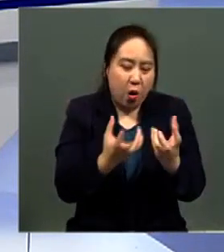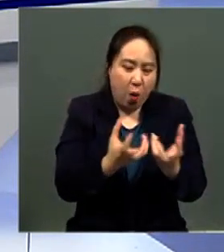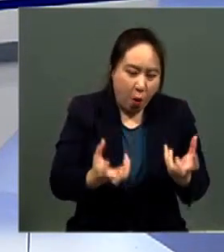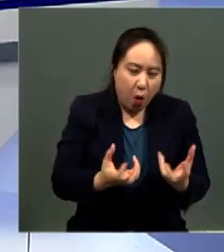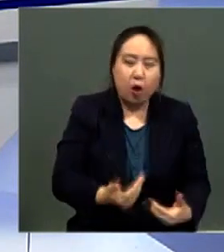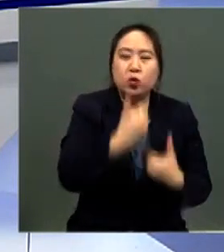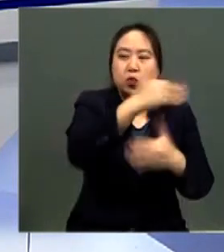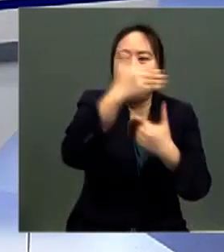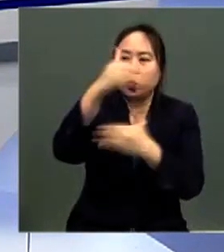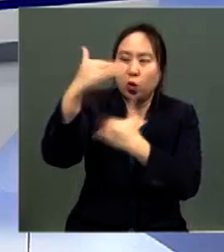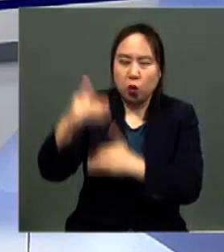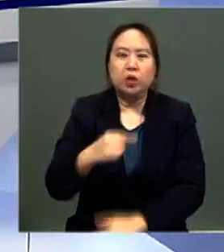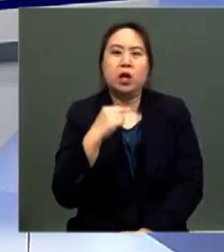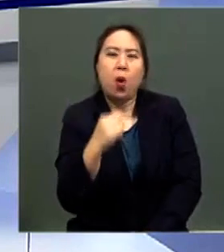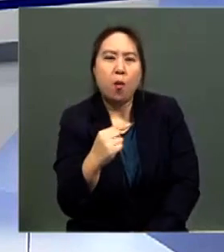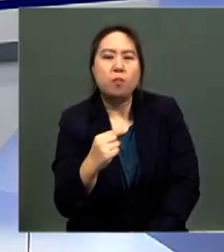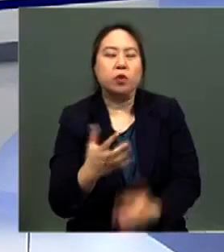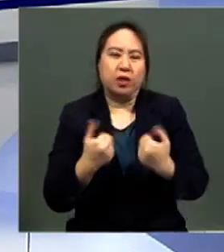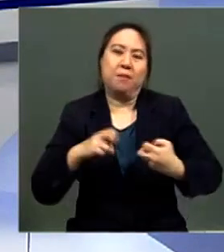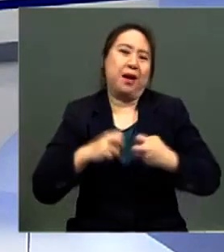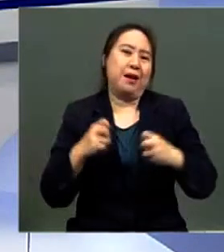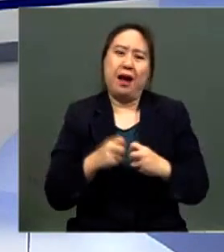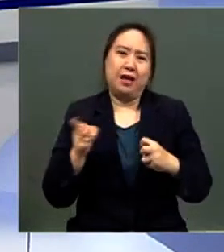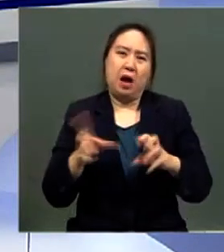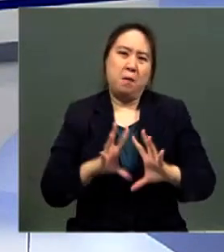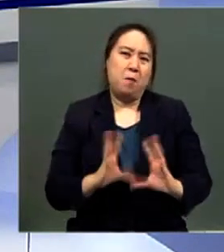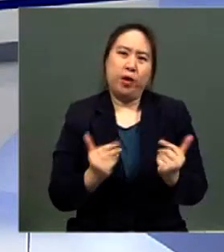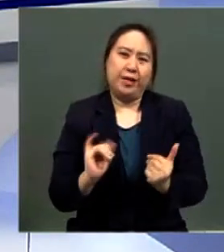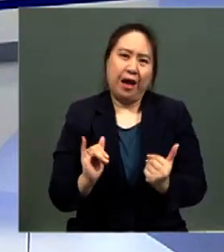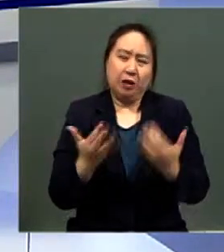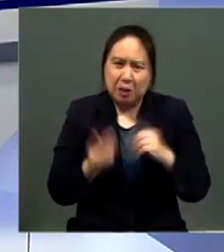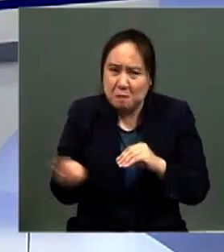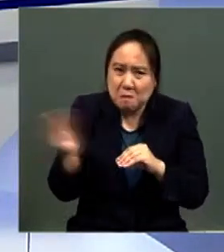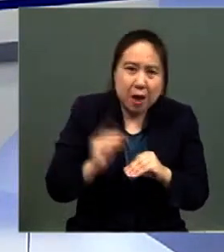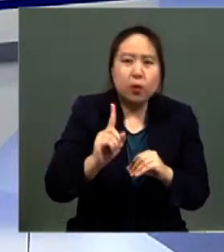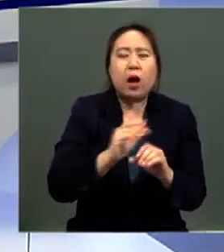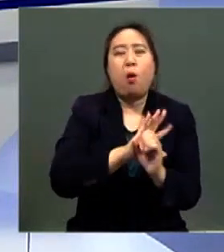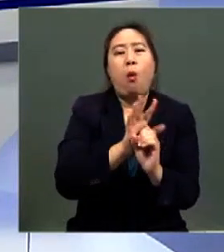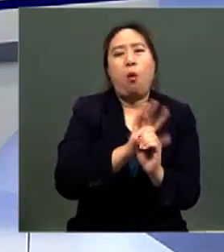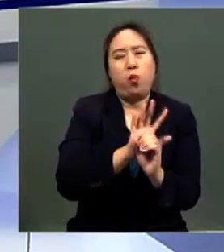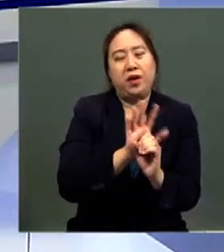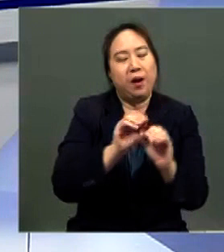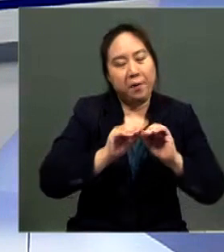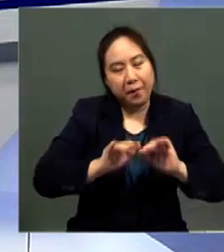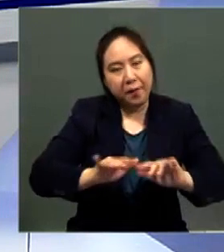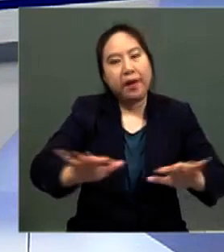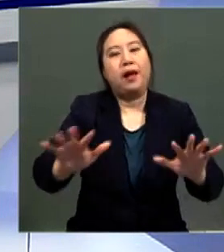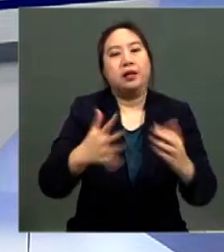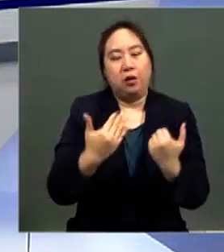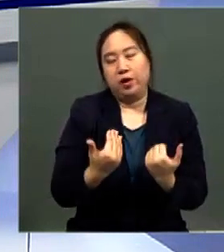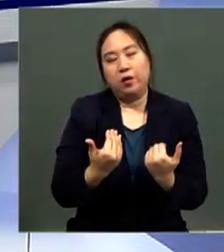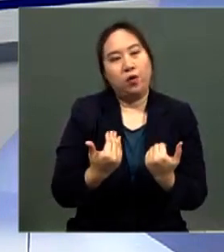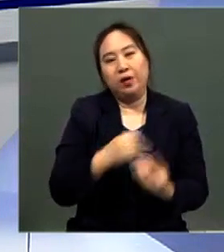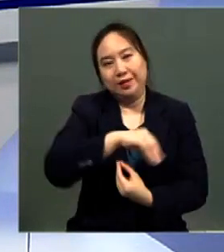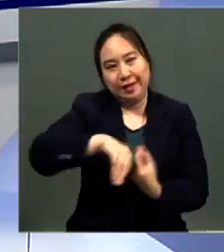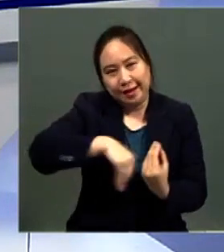ก็ติดลบมาถึงวันนี้ปัญหานี้ก็ยังไม่คลี่คลายแล้วก็ยังมาเจอ โควิด 19ระบาดเข้าไปอีกเพราะฉะนั้นไม่ต้องพูดถึงน